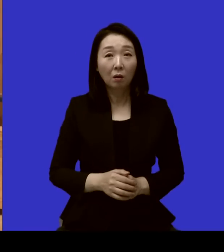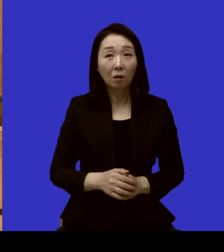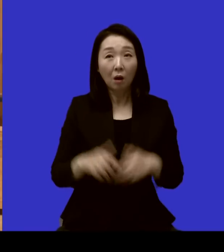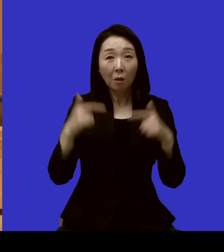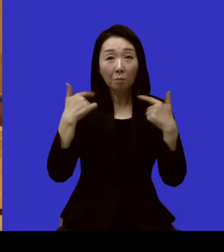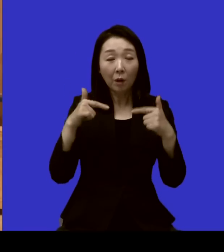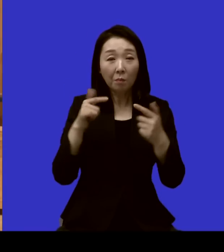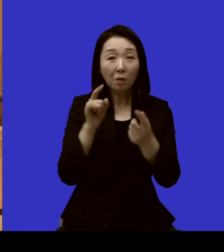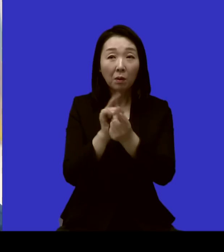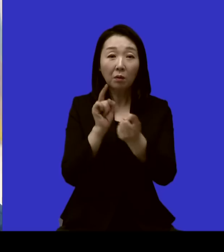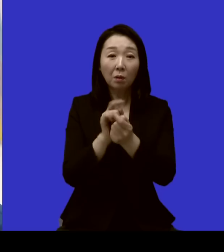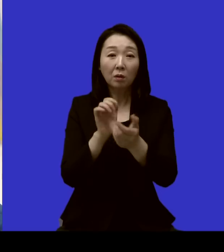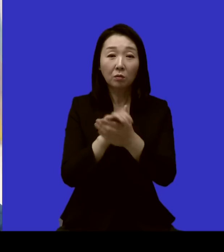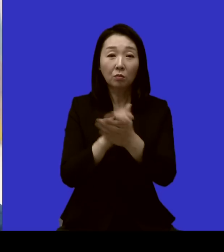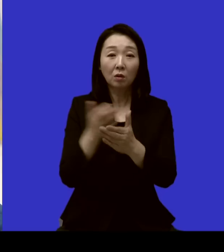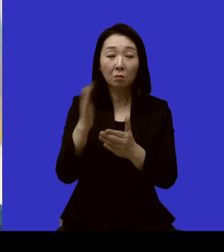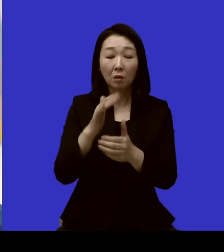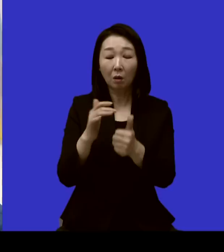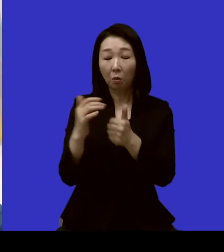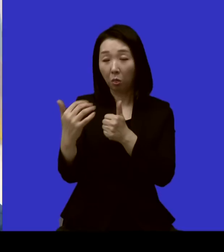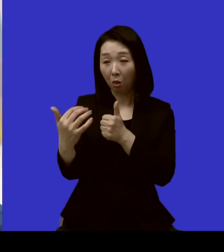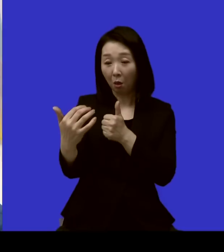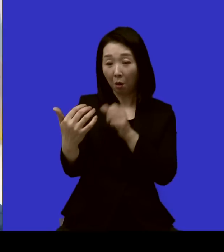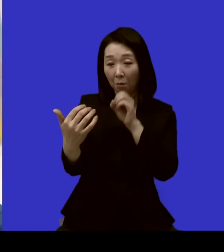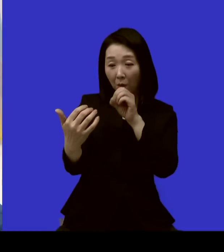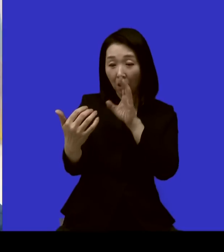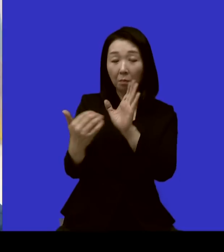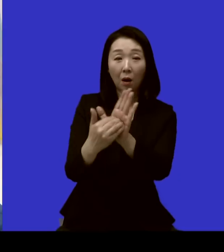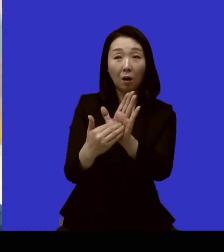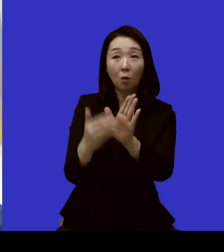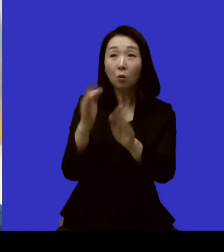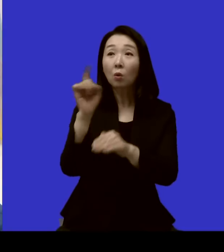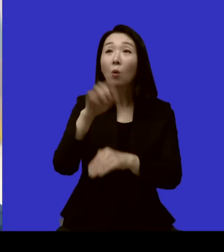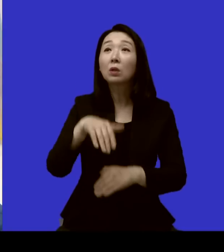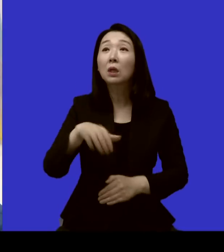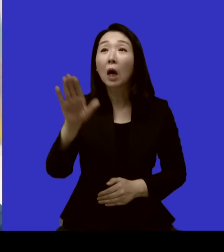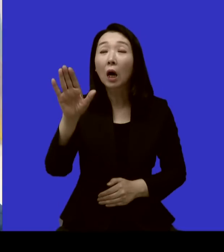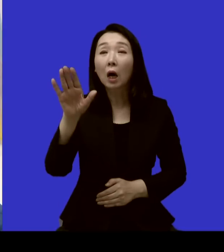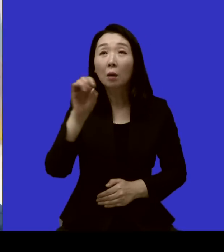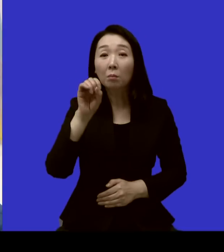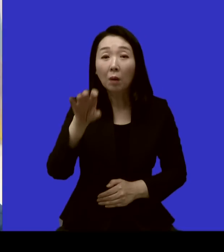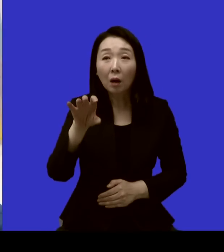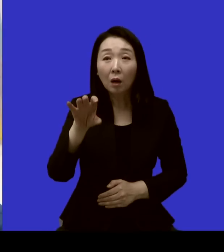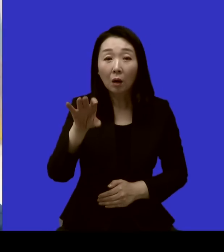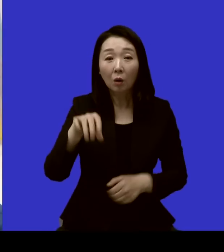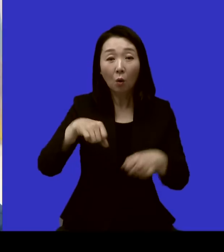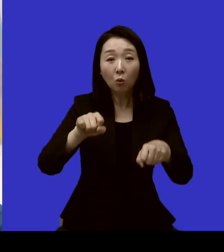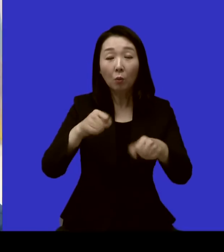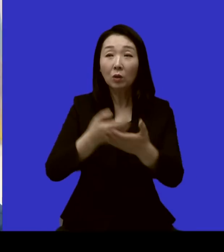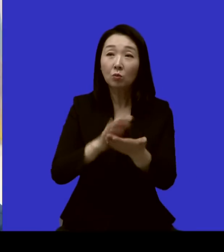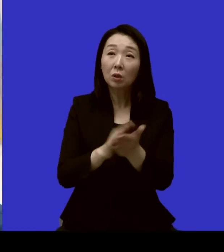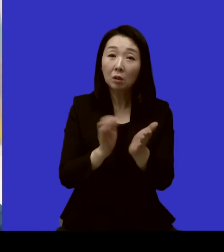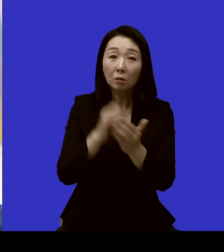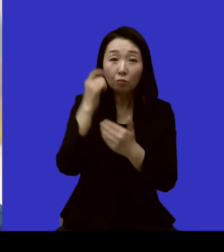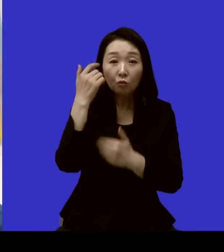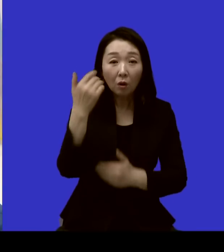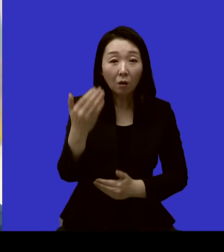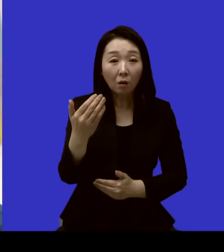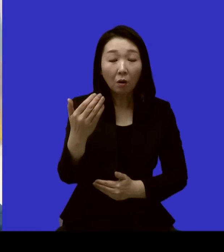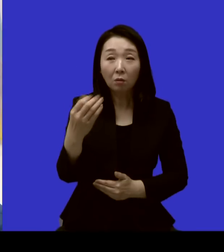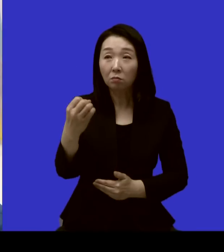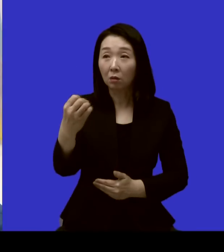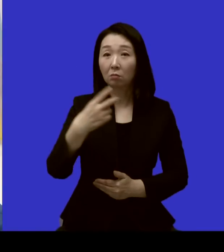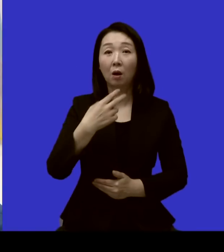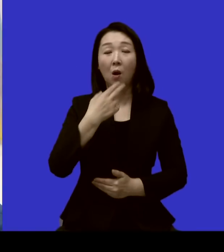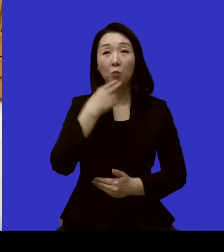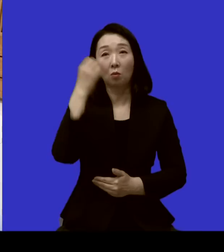친구인데. 네, 계속 보던 친구고 제가 바로 여기서 말을 걸었거든요. 오늘은 어디 가냐? 네. 오토바이 왜 뭐 정비했냐? 이랬는데 한마디